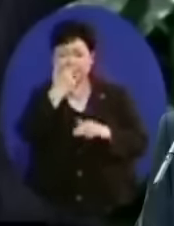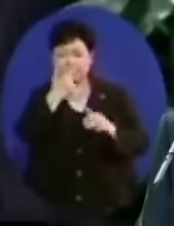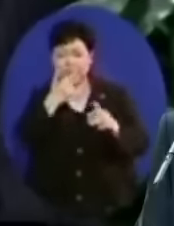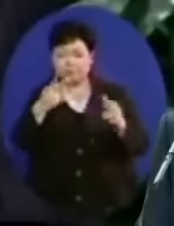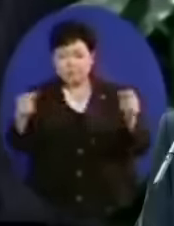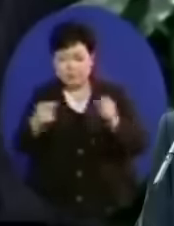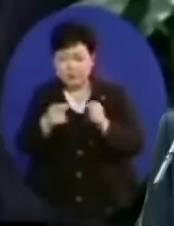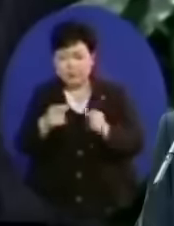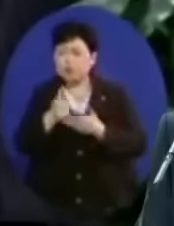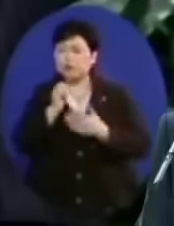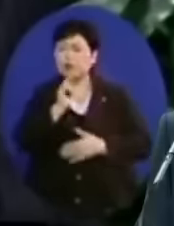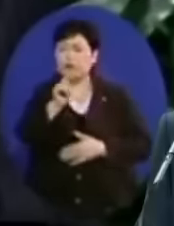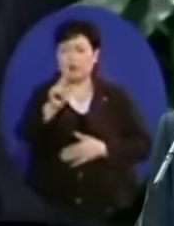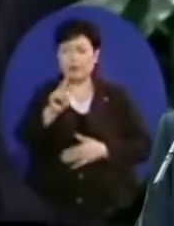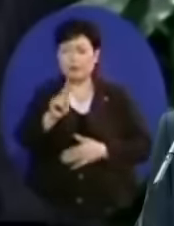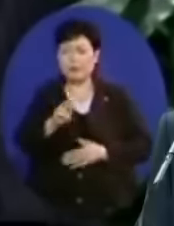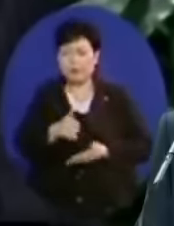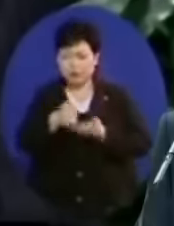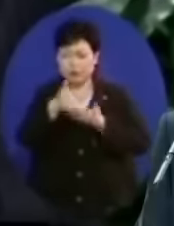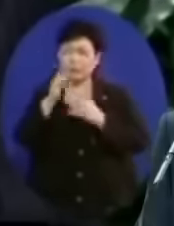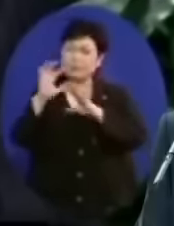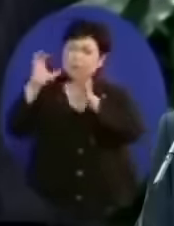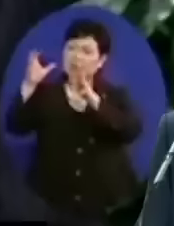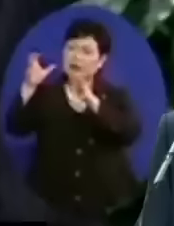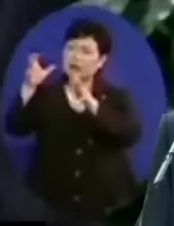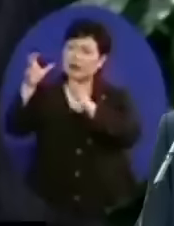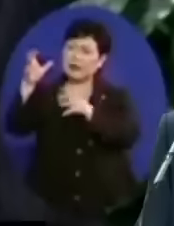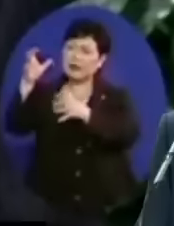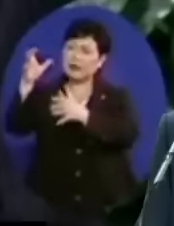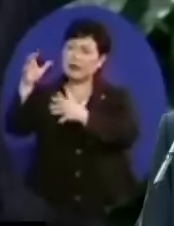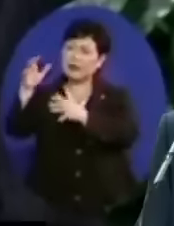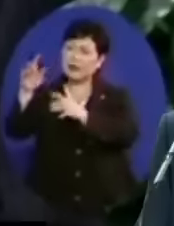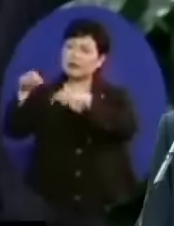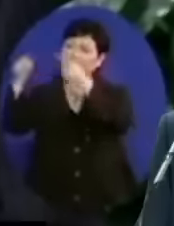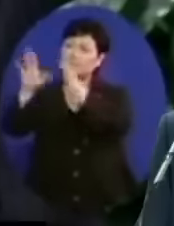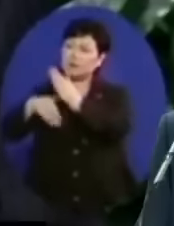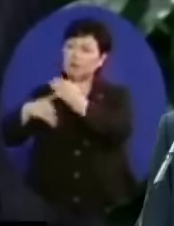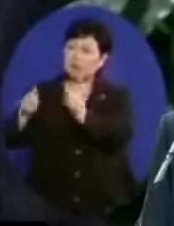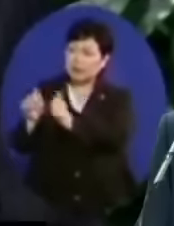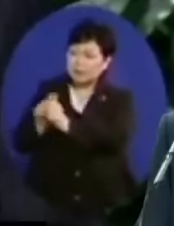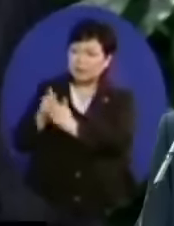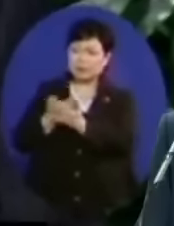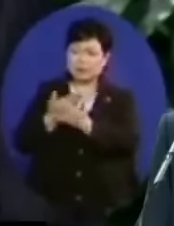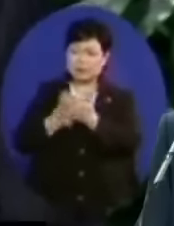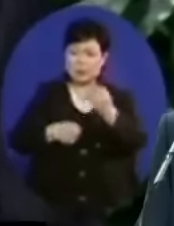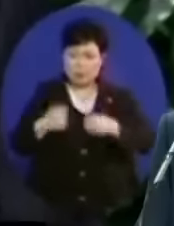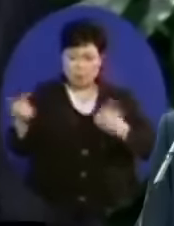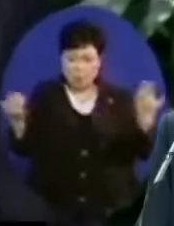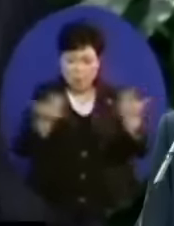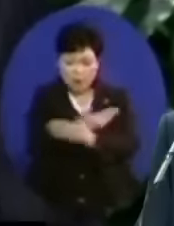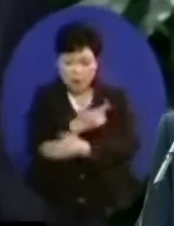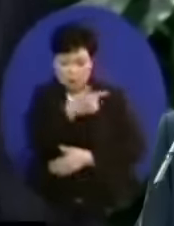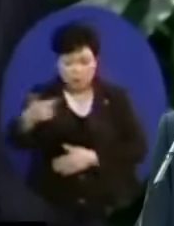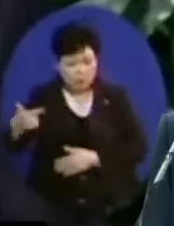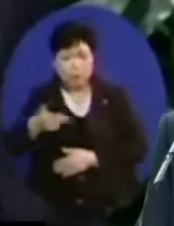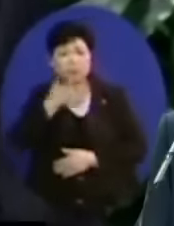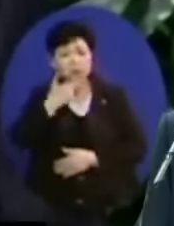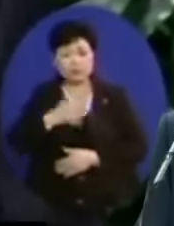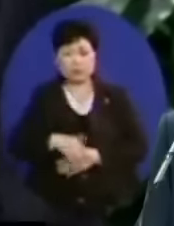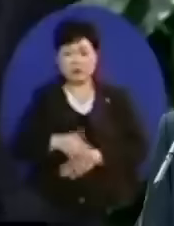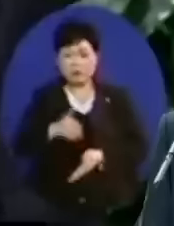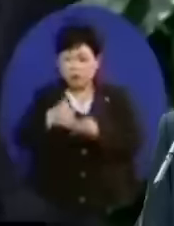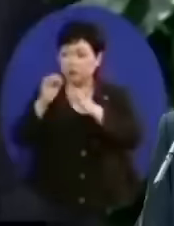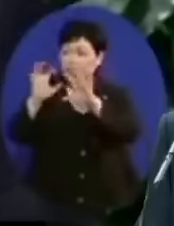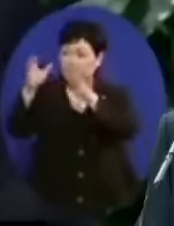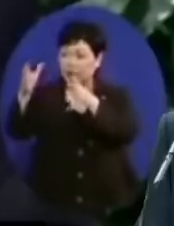주여 주님 나라에 임할 때 저를 기억하여 주시옵소서. 회개도 큰 회개가 아닙니다. 주님